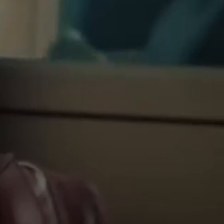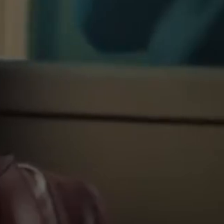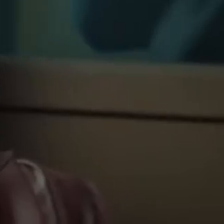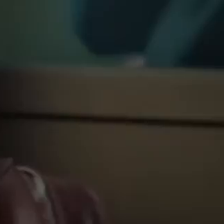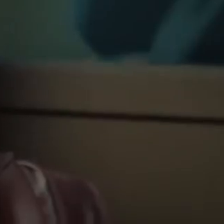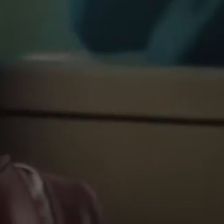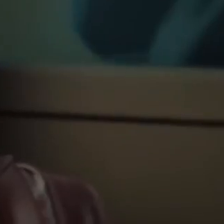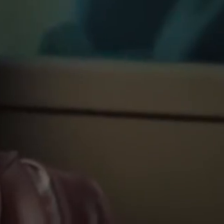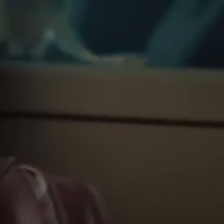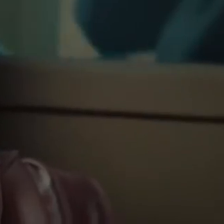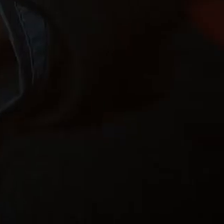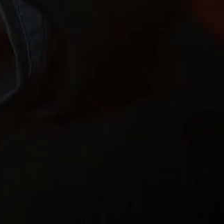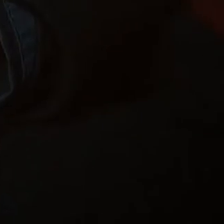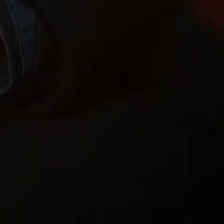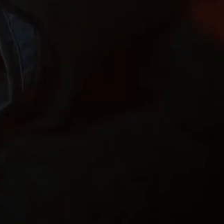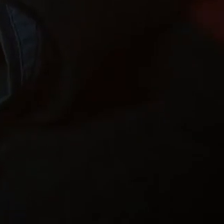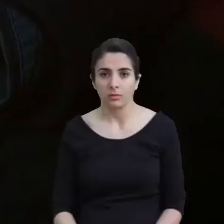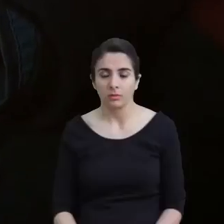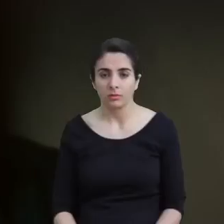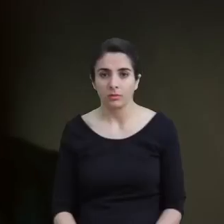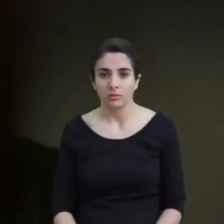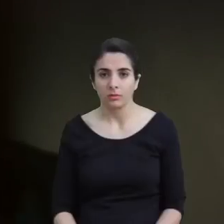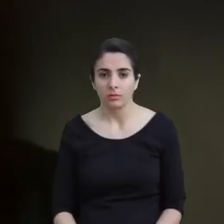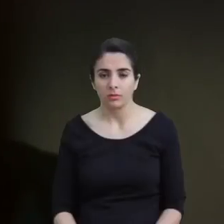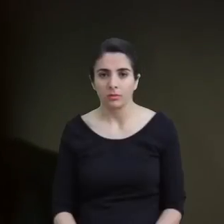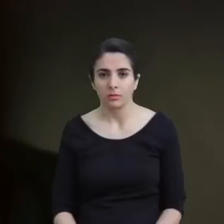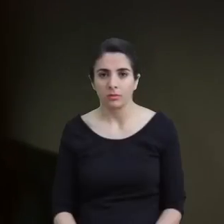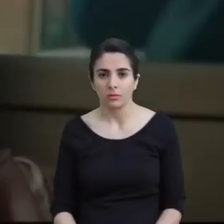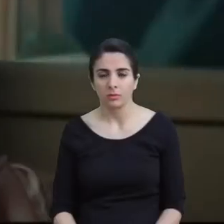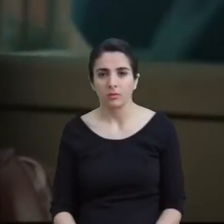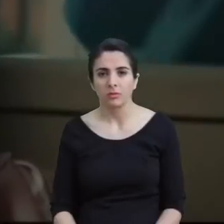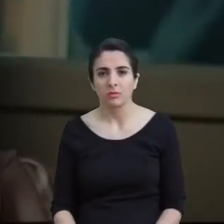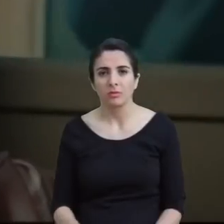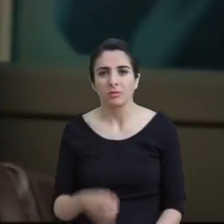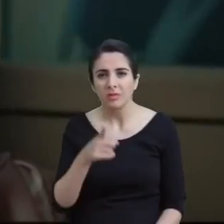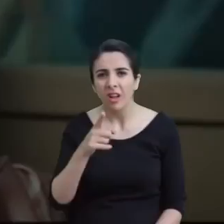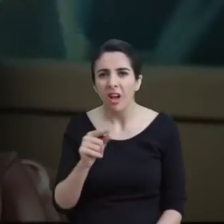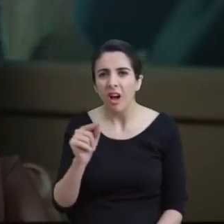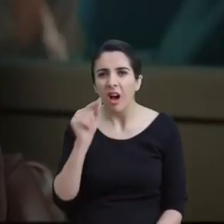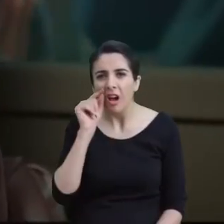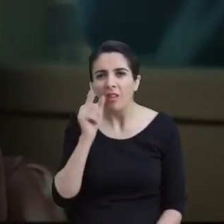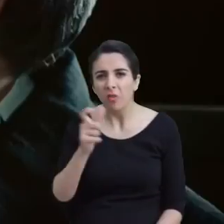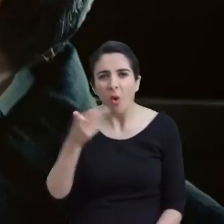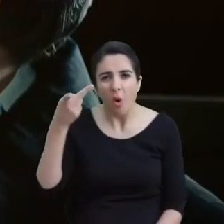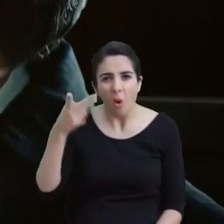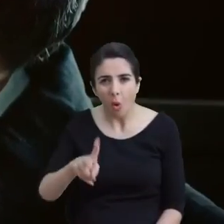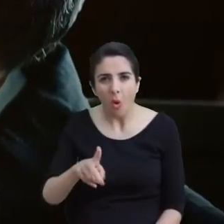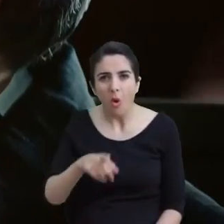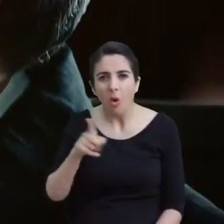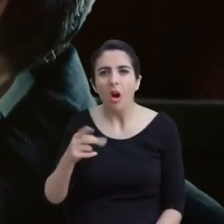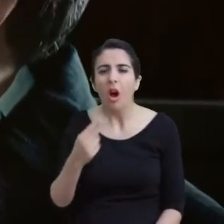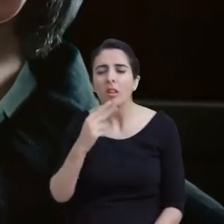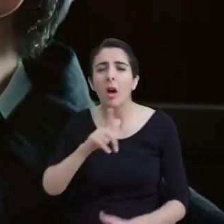çevirmeden bakışlarını kaydırarak yan göz onu kontrol etti. Öldürdüğün o terzi yalanın annesi ortalığı birbirine kattı. Zavallı kadınla